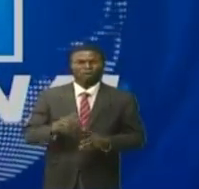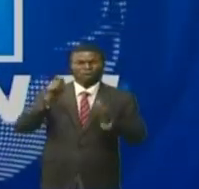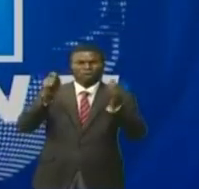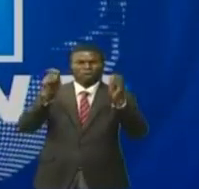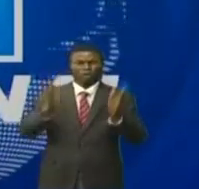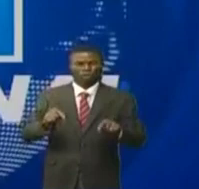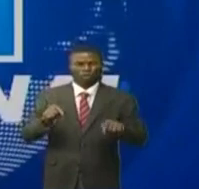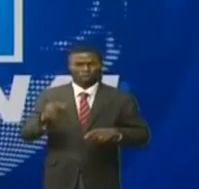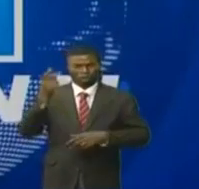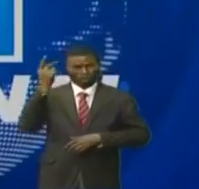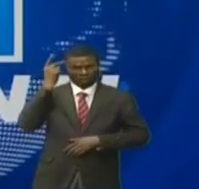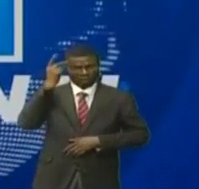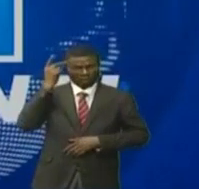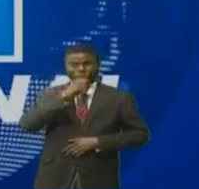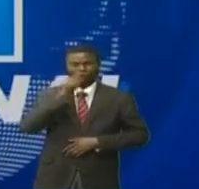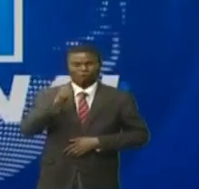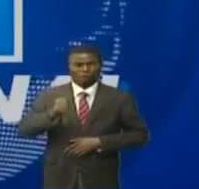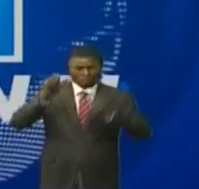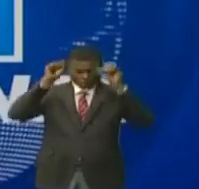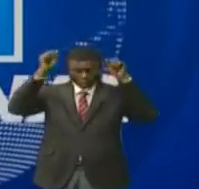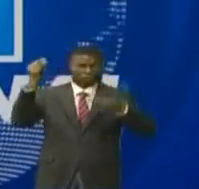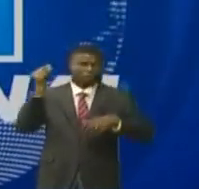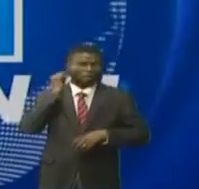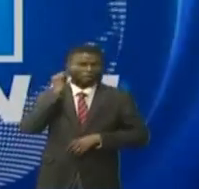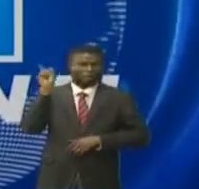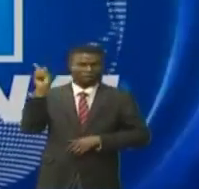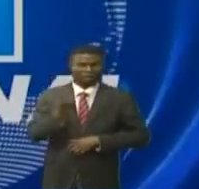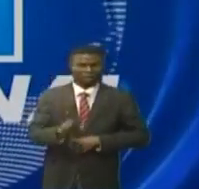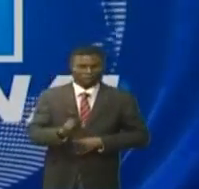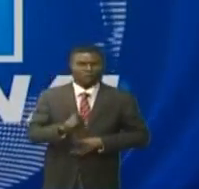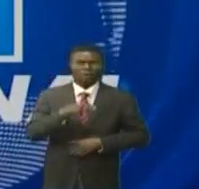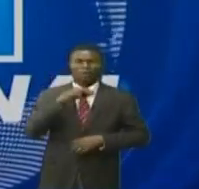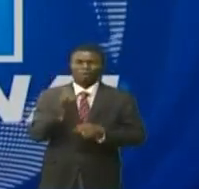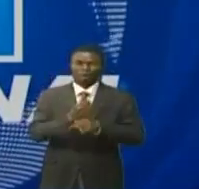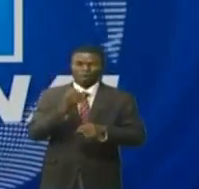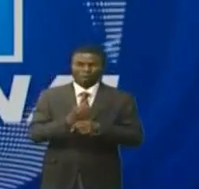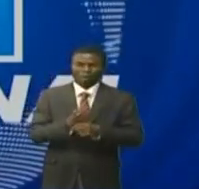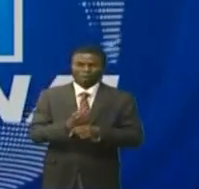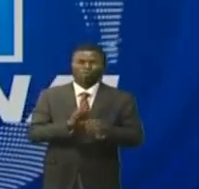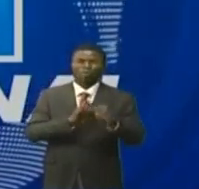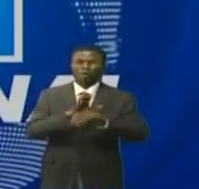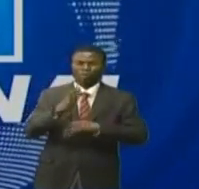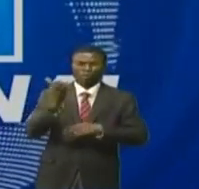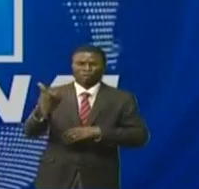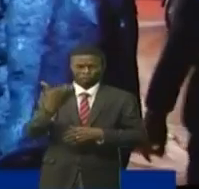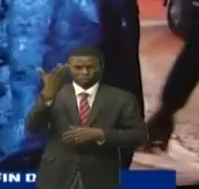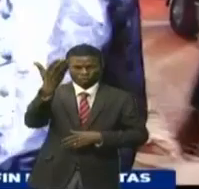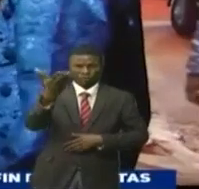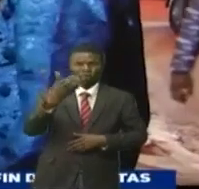à Kinshasa l'ex-président Kenya est revenu sur les missions de ce monde-là